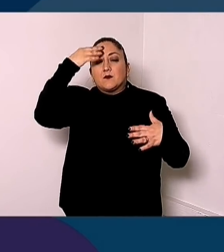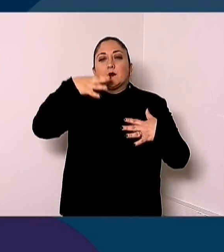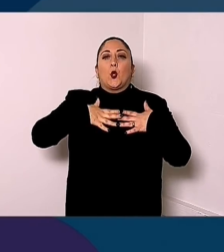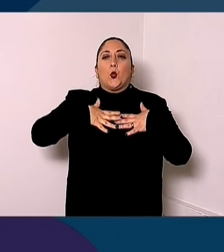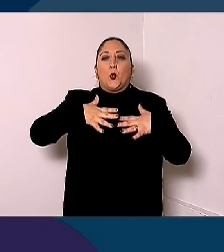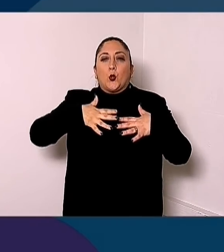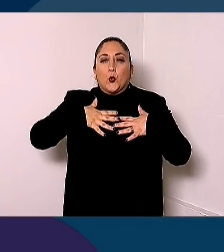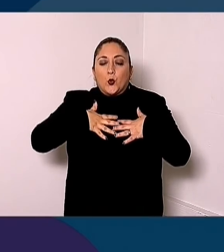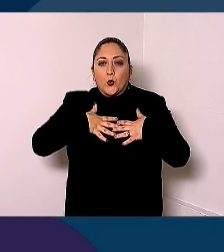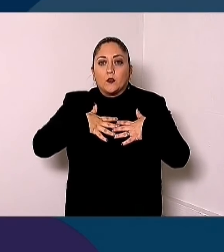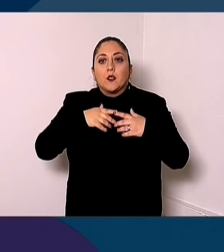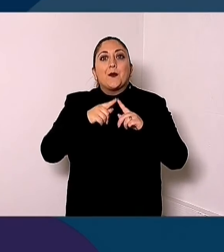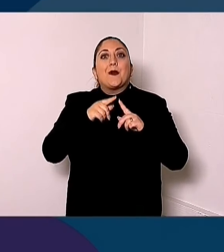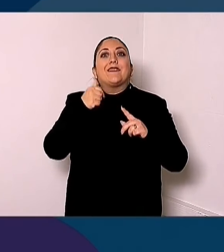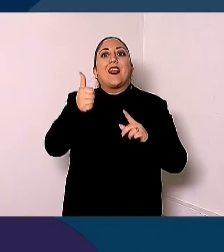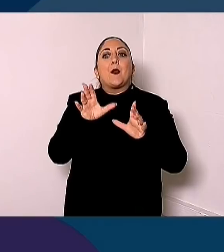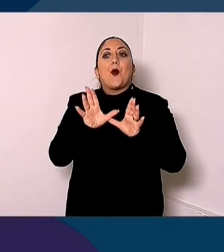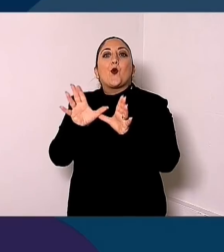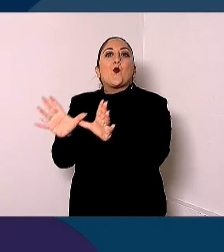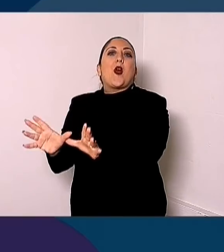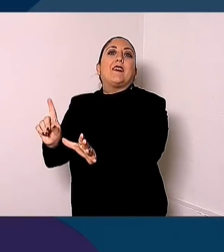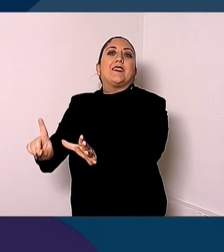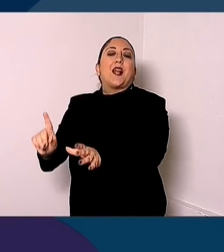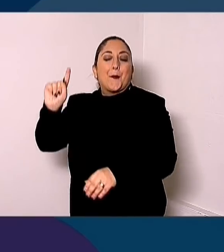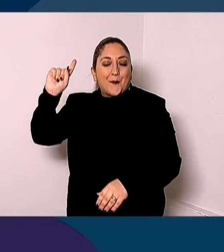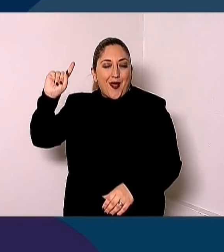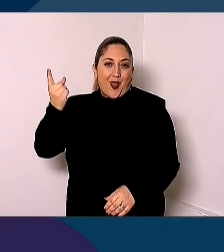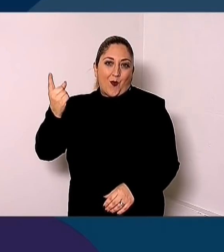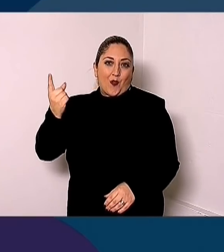kien tajjeb għaliex dan kien qiegħed kwarantina minn meta ġie lura.